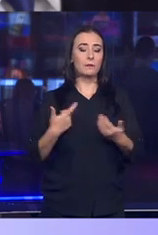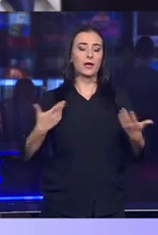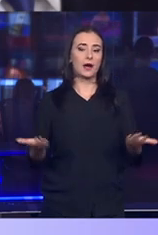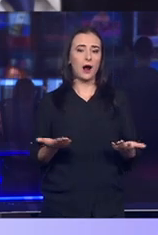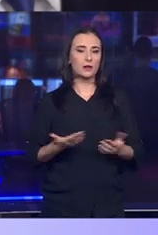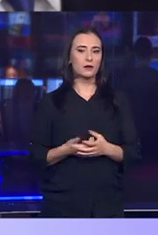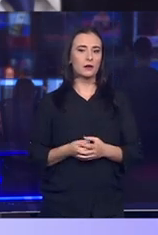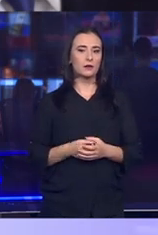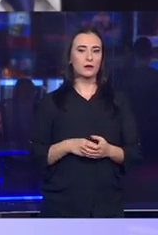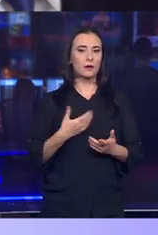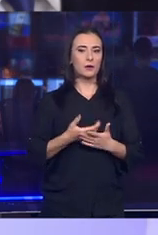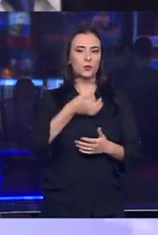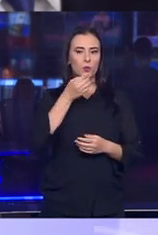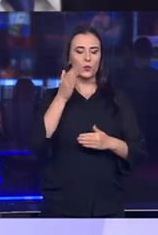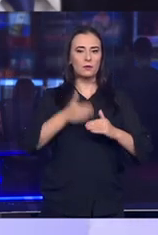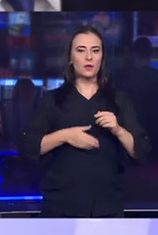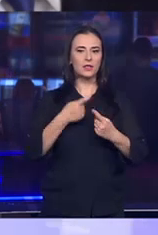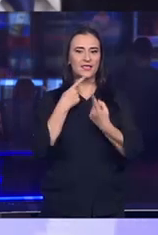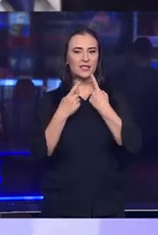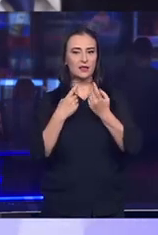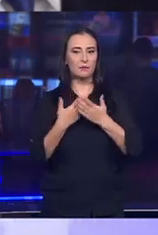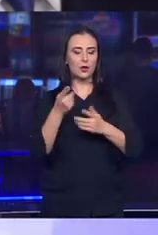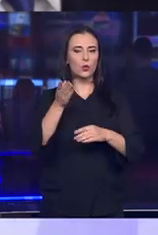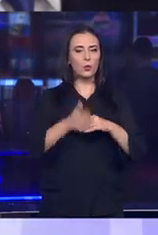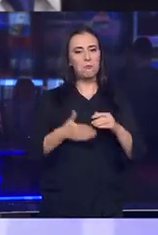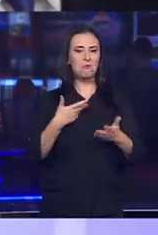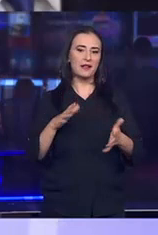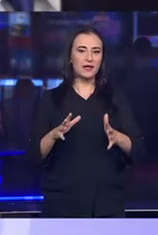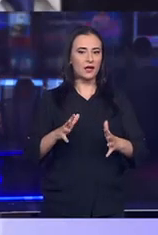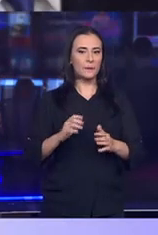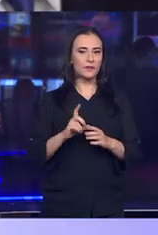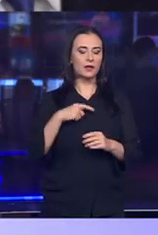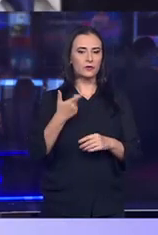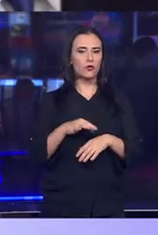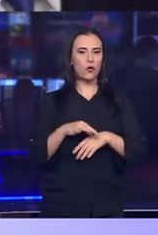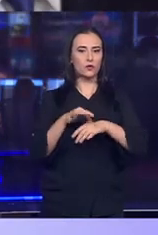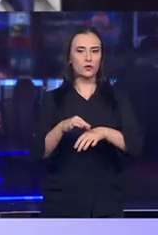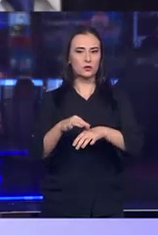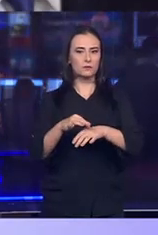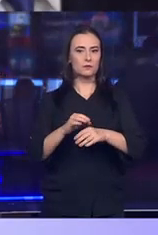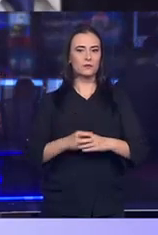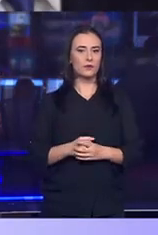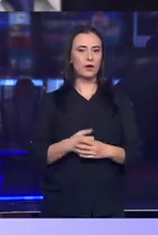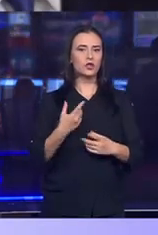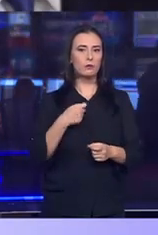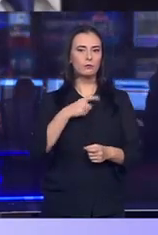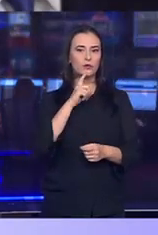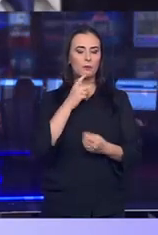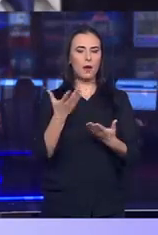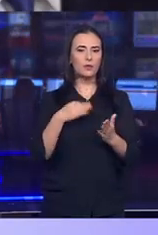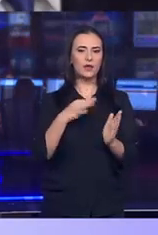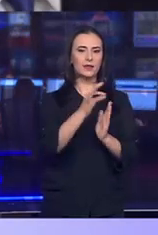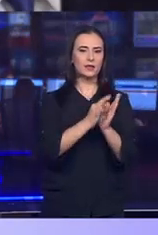care l-a susținut în ultima perioadă. Vreau să spun cât se poate de clar în ceea ce privește